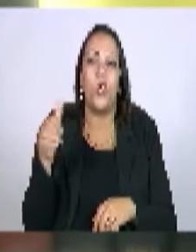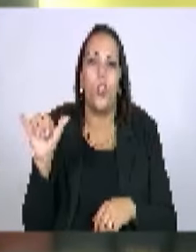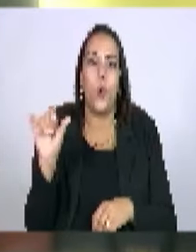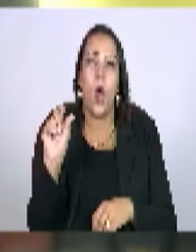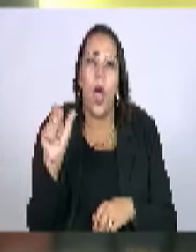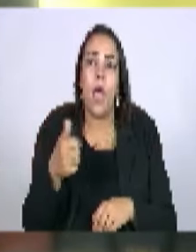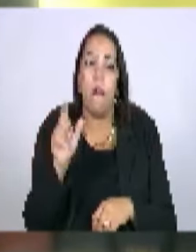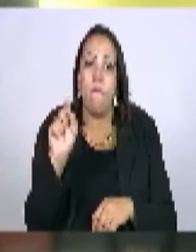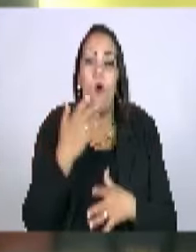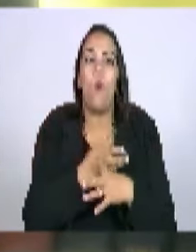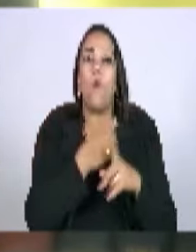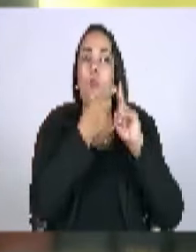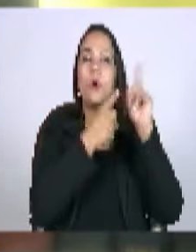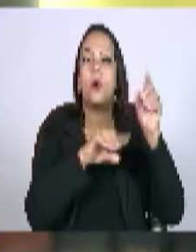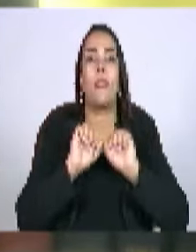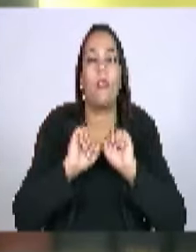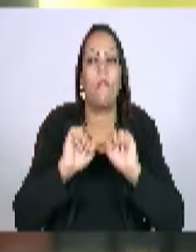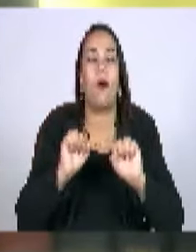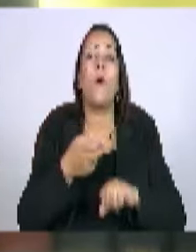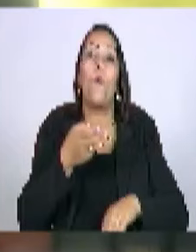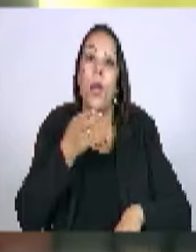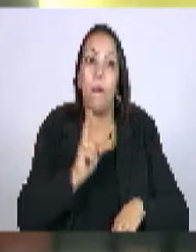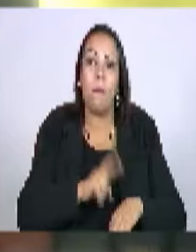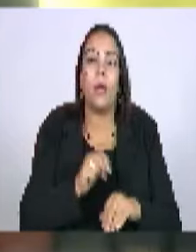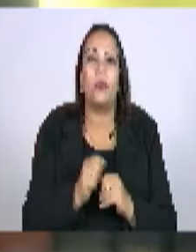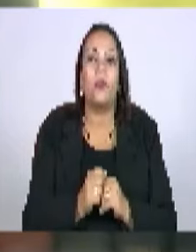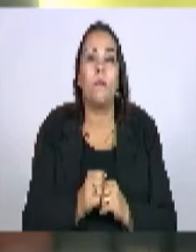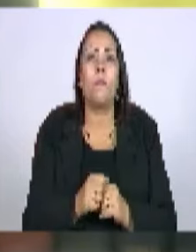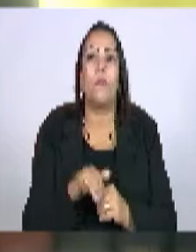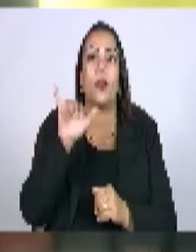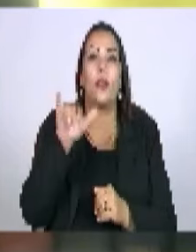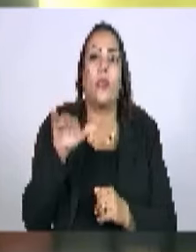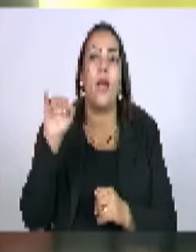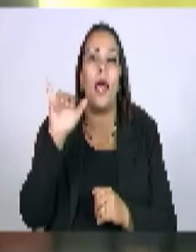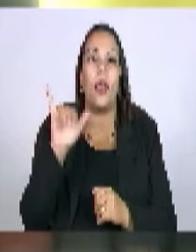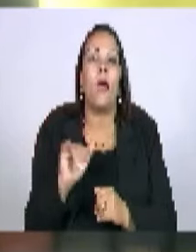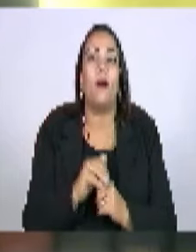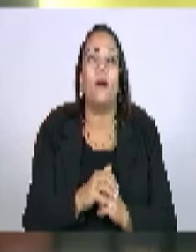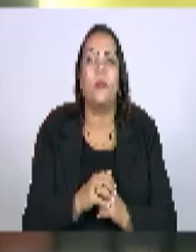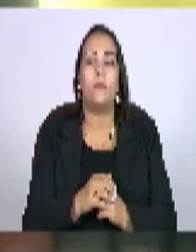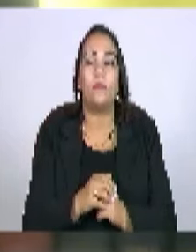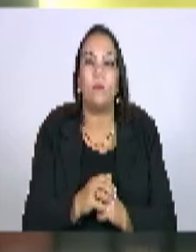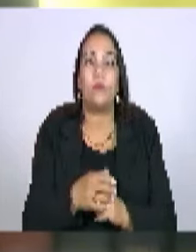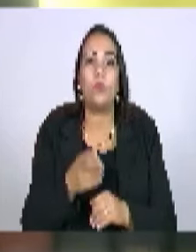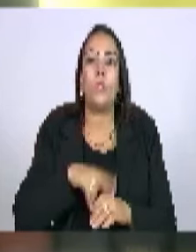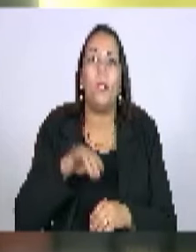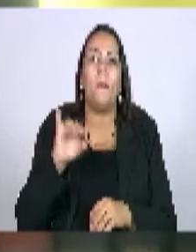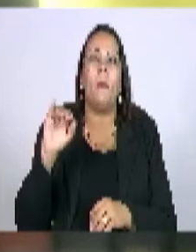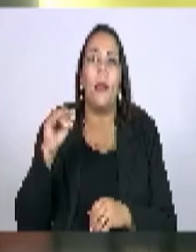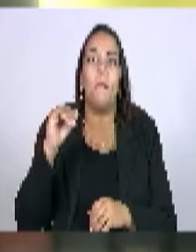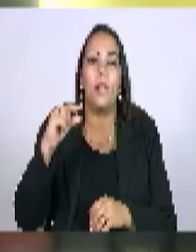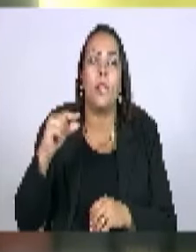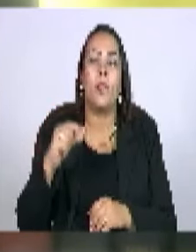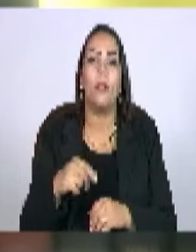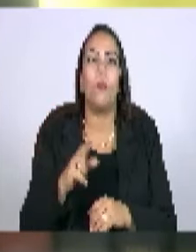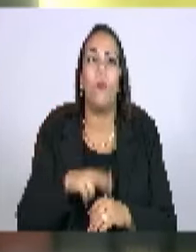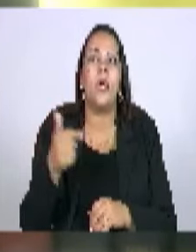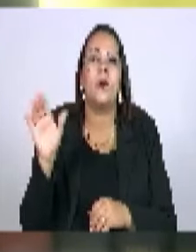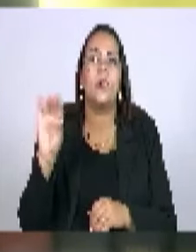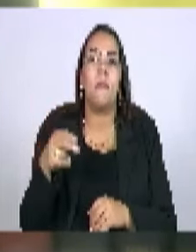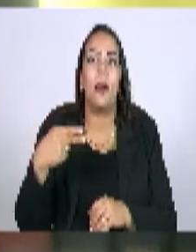وزير الدفاع وايضا يحيى سنوار ومحمد ضيف واسماعيل